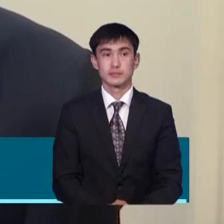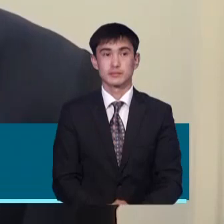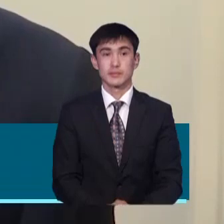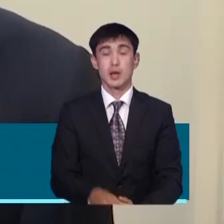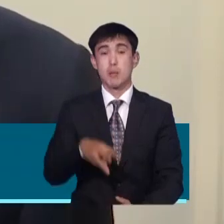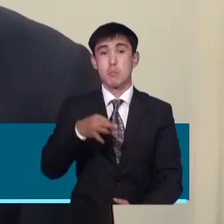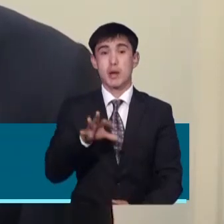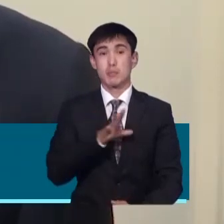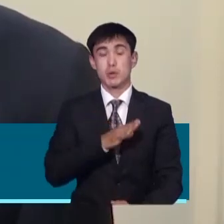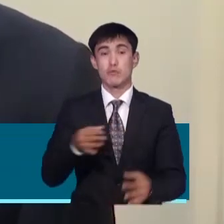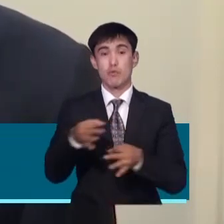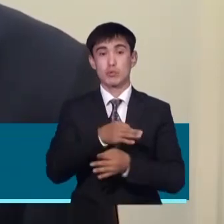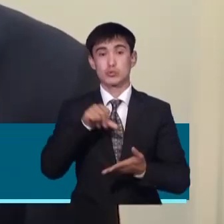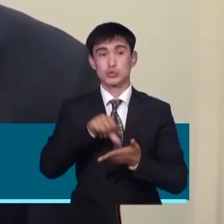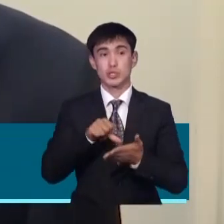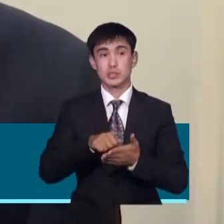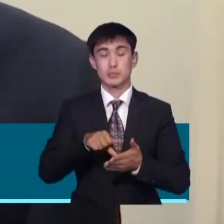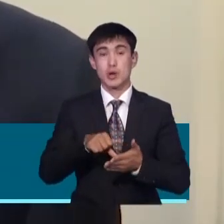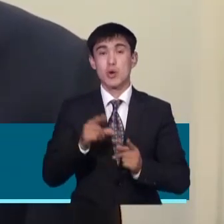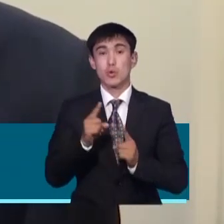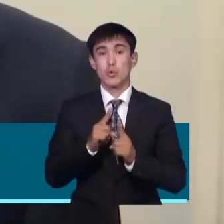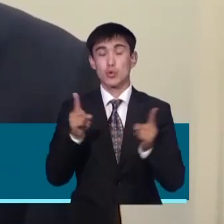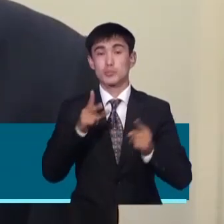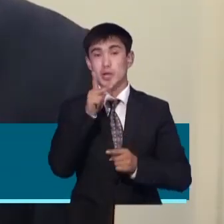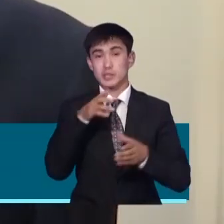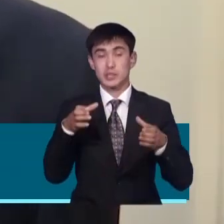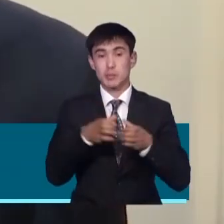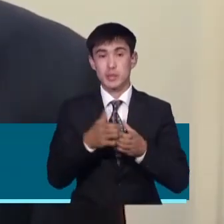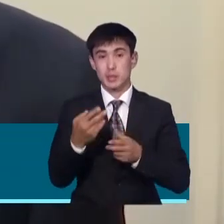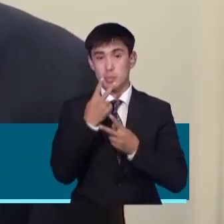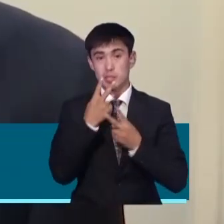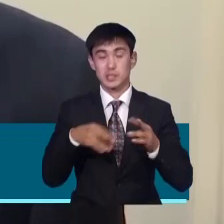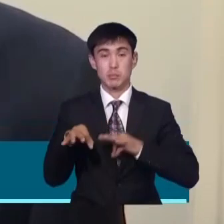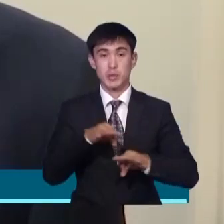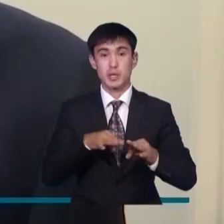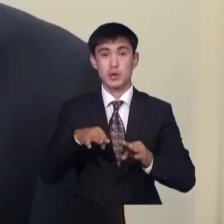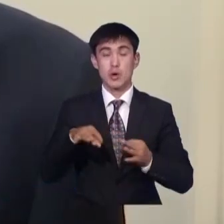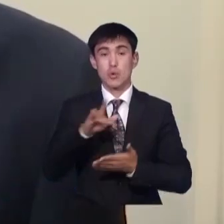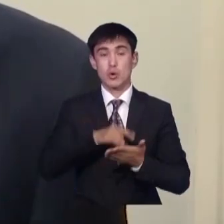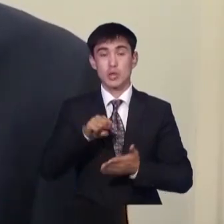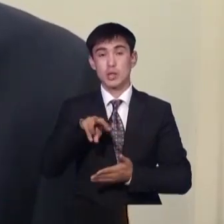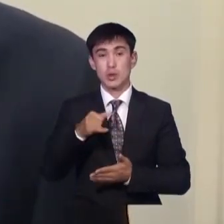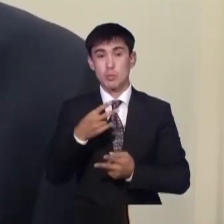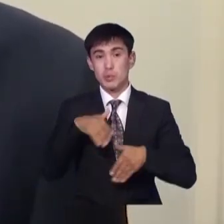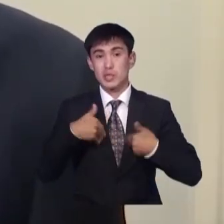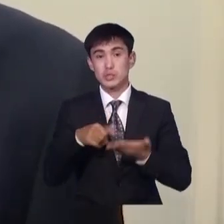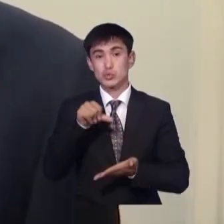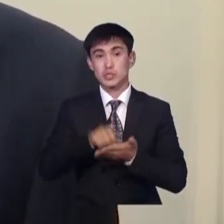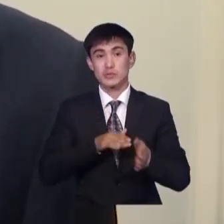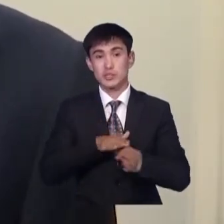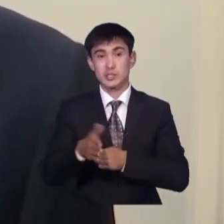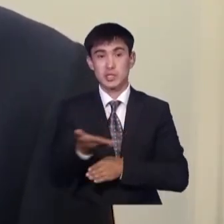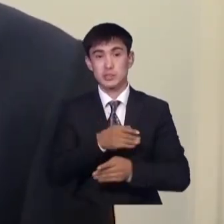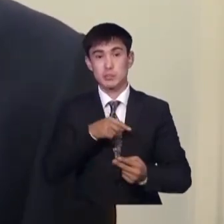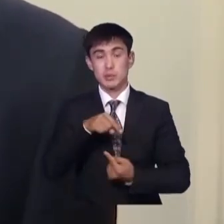В мае состоялся форум с участием представителей крупной корейской компании. Там показали проект города Алатау, предложили участие в реализации.